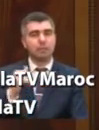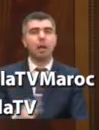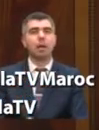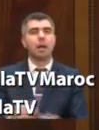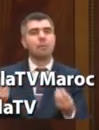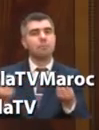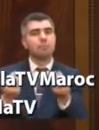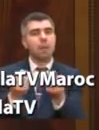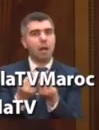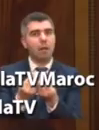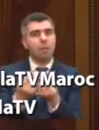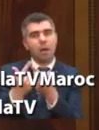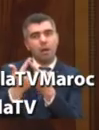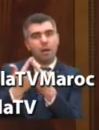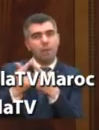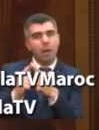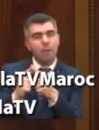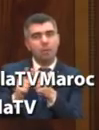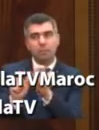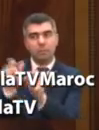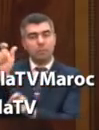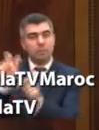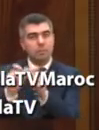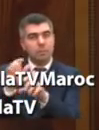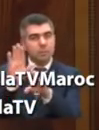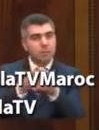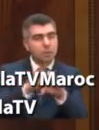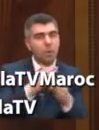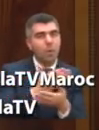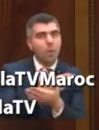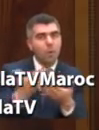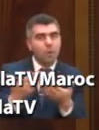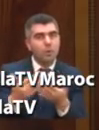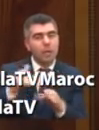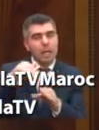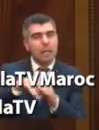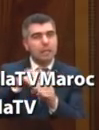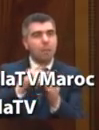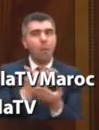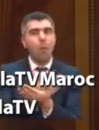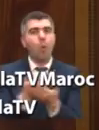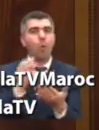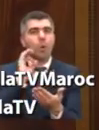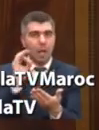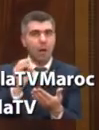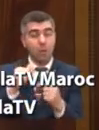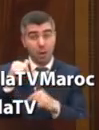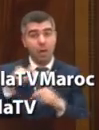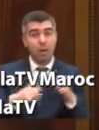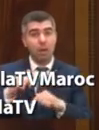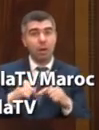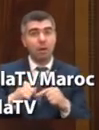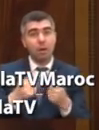والدائم للإسهام بتنسيق مع القوى التقدمية والديمقراطية المعنية في تفعيل